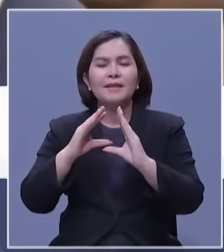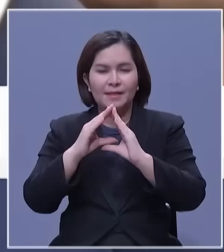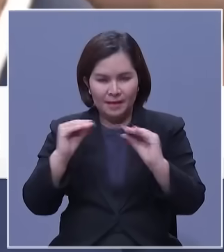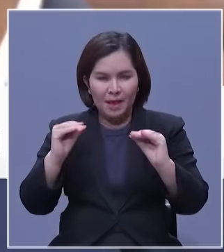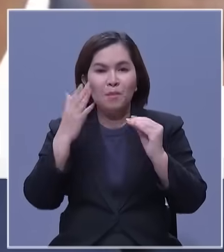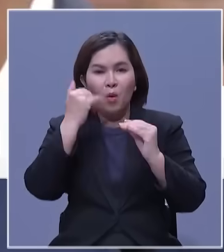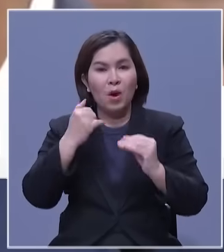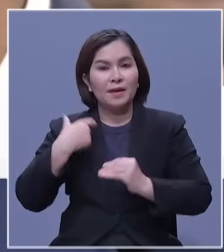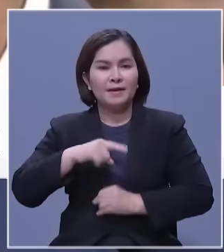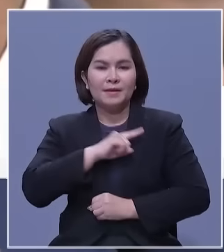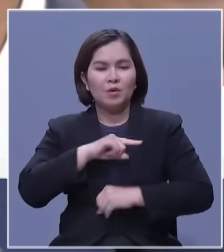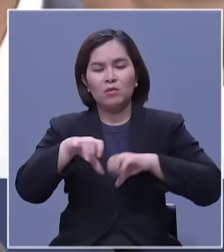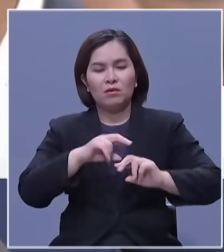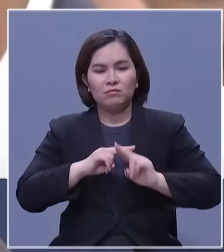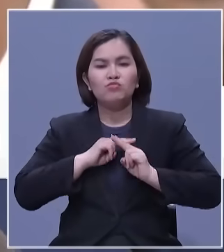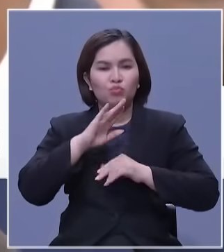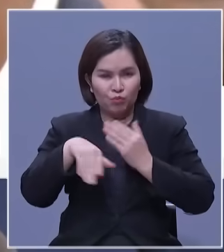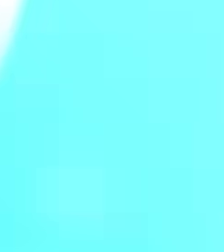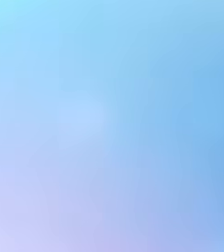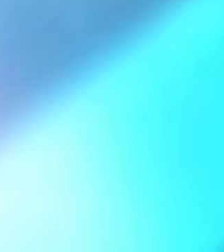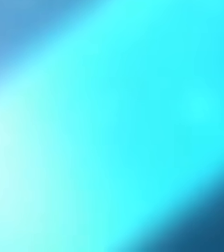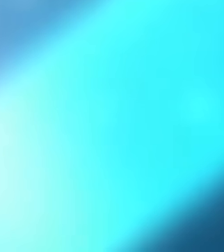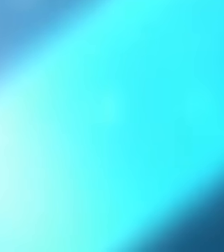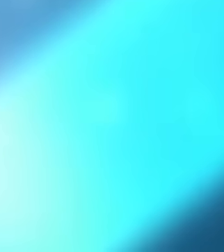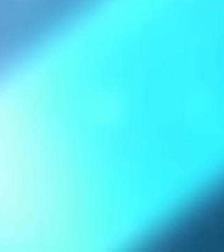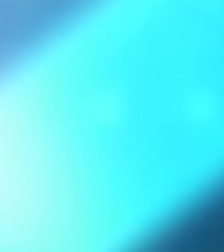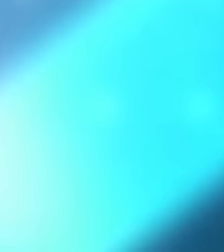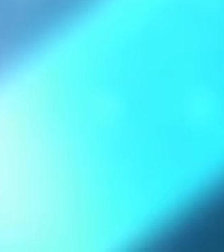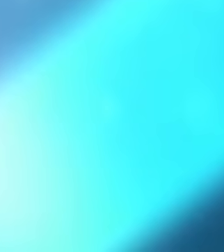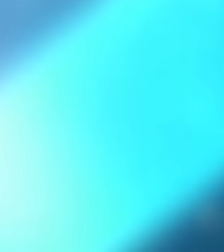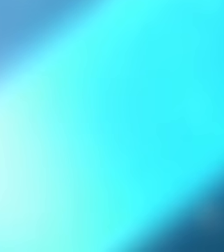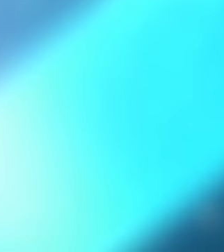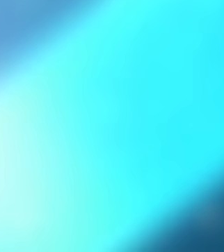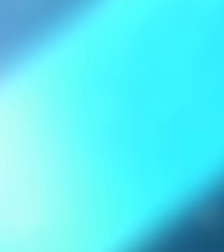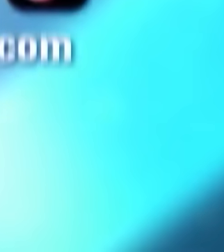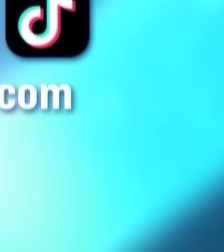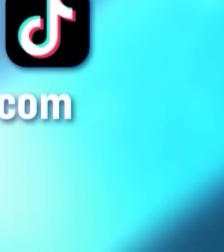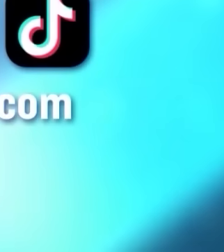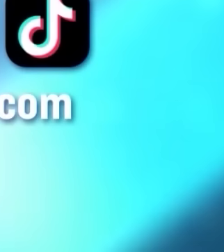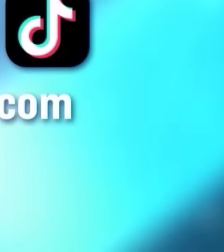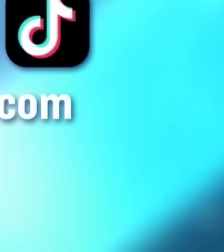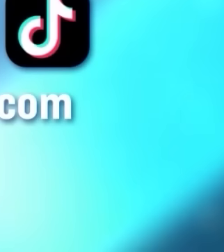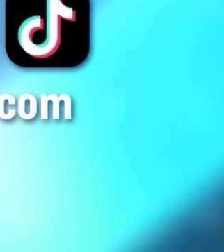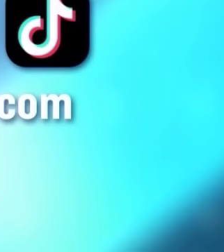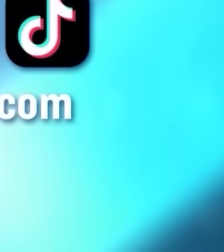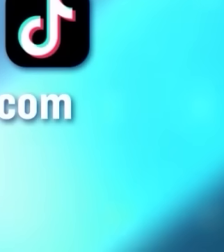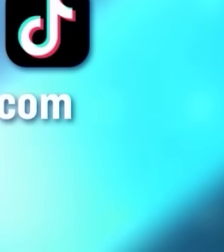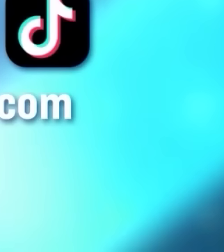ายจะเดิน เดี๋ยวทนายจัดการเอง ติดตาม PPTV HD 36ได้ทุกช่องทางและอย่าลืมกด